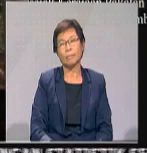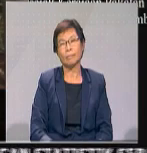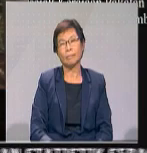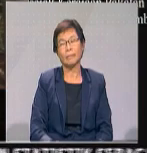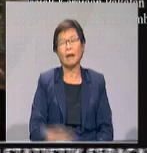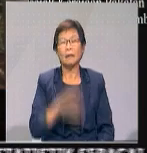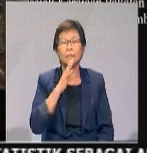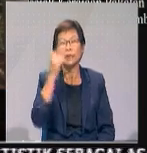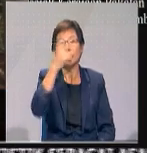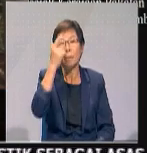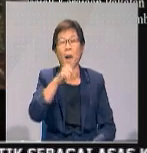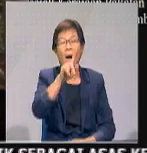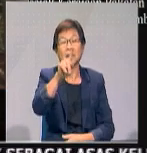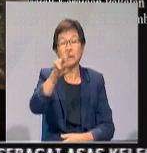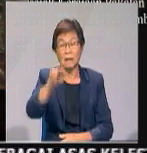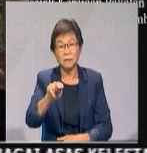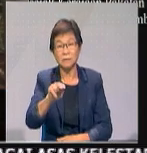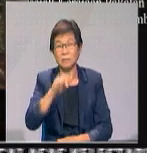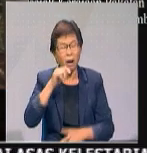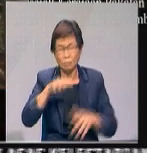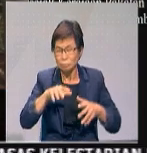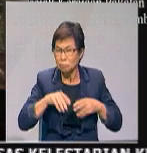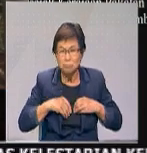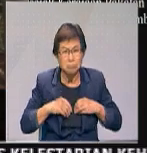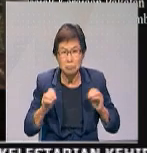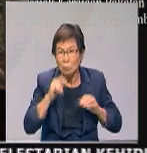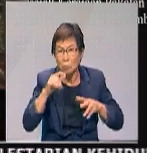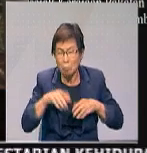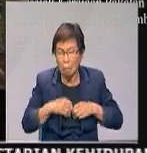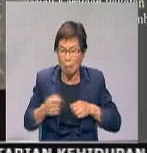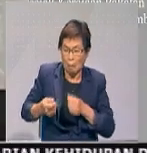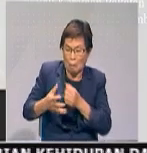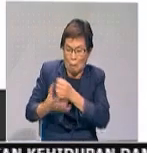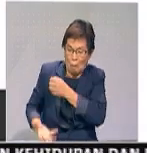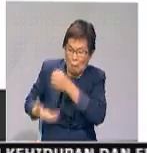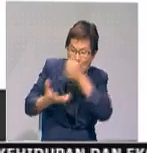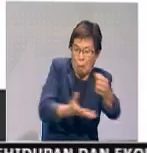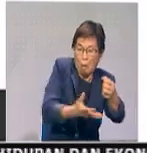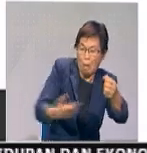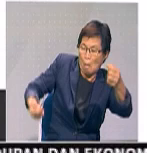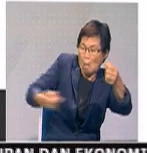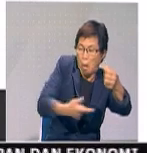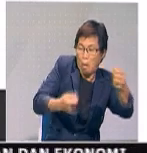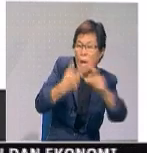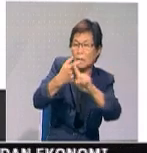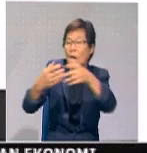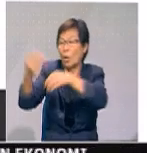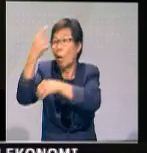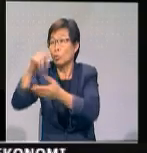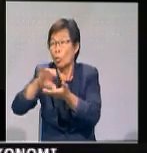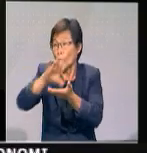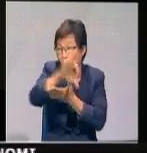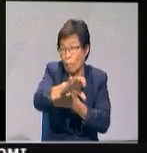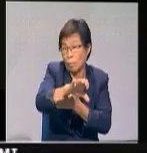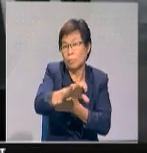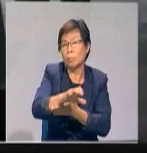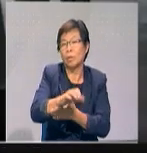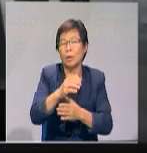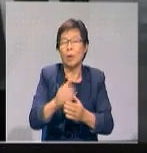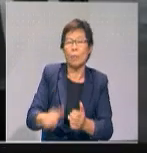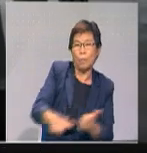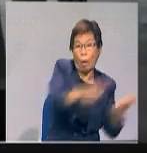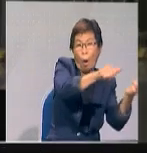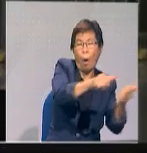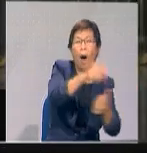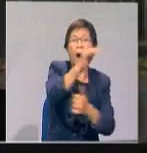Tambah beliau, berikutan Khazanah tidak menerima sebarang suntikan dana daripada sumber luar untuk pelaburannya. Hasil pelupusan